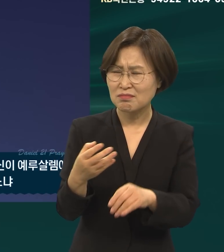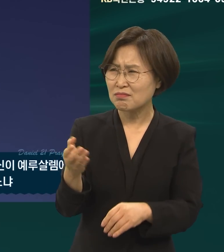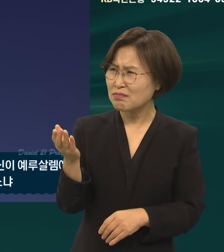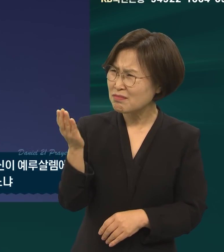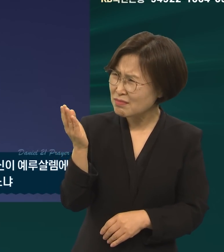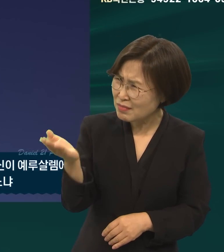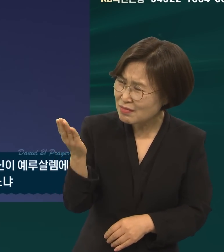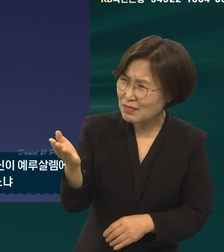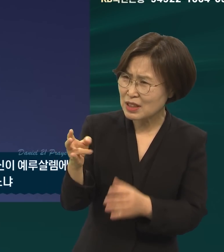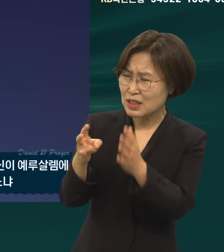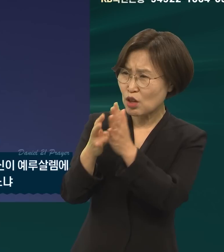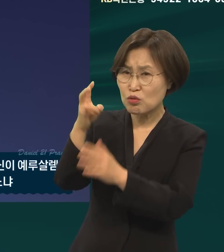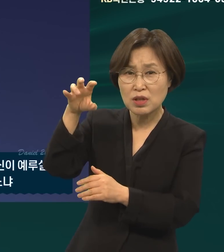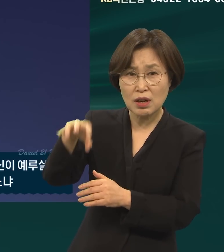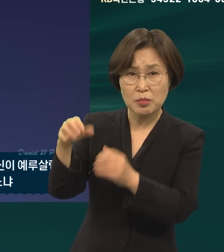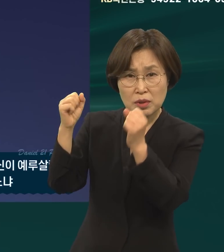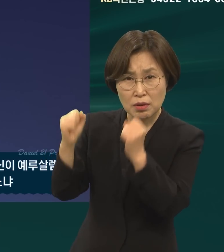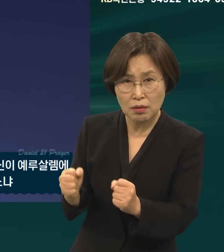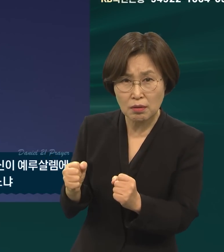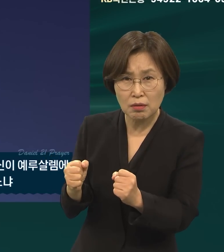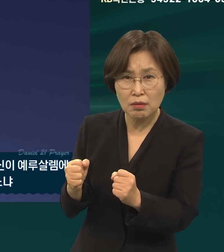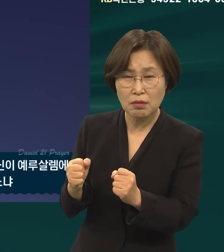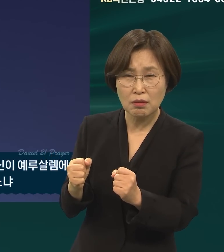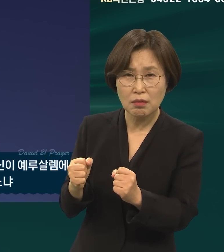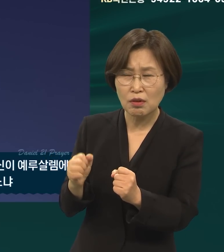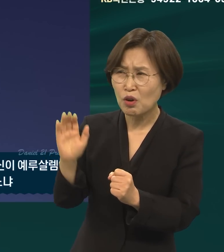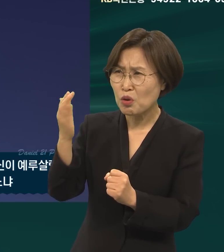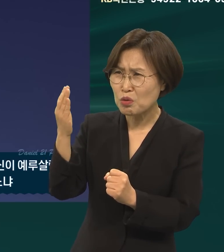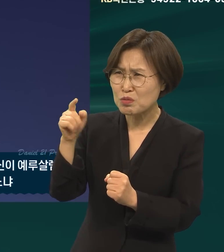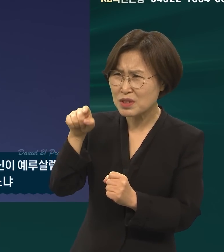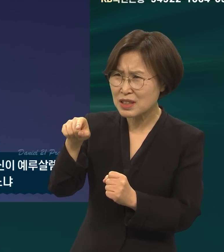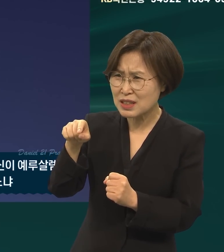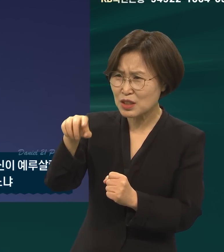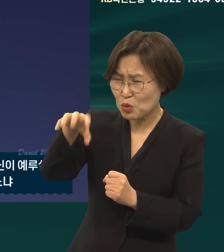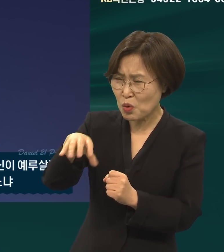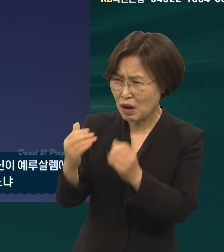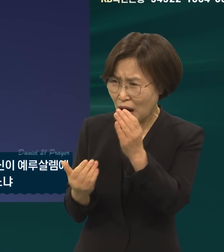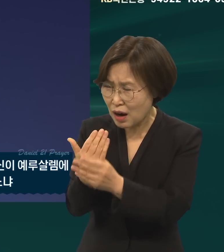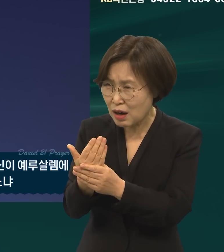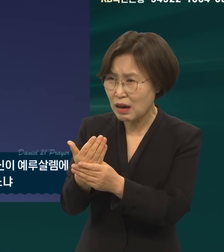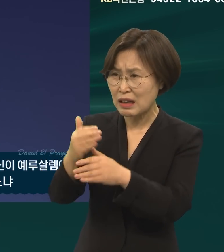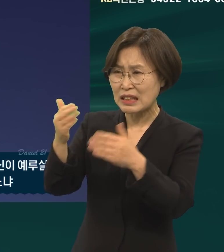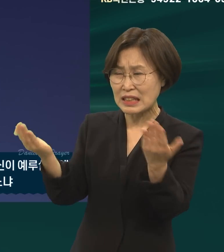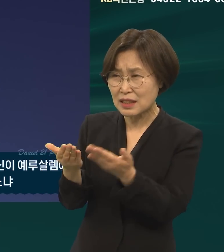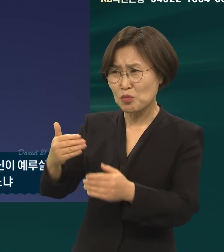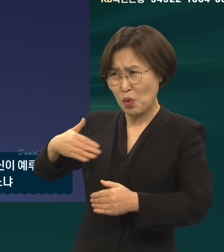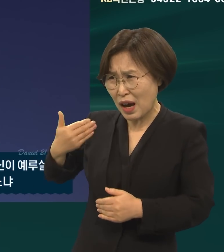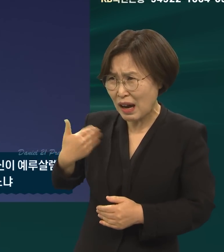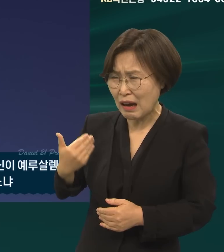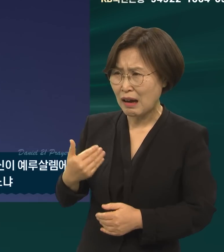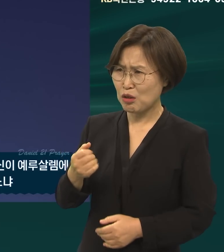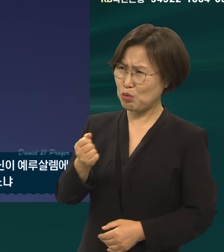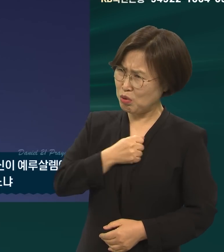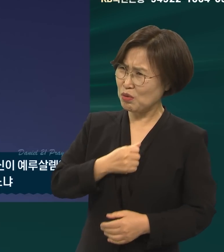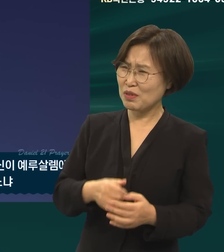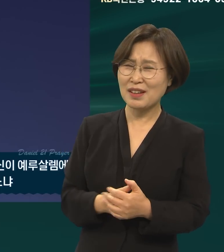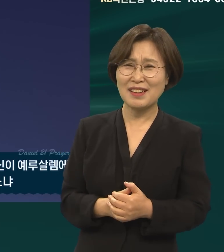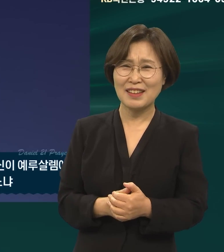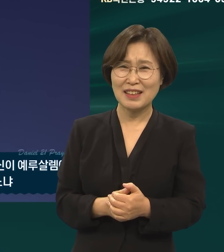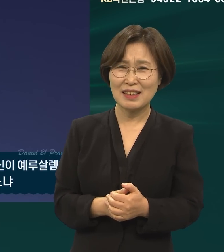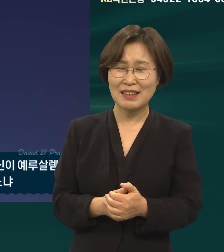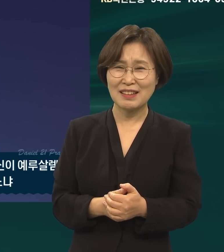당신이 예루살렘에 체류하고 지금 내려오면서도 요즘 거기서 된 일을 왜 당신만 몰라? 저는 성경에